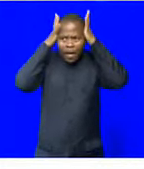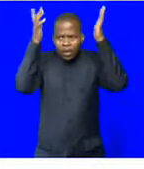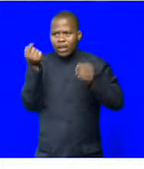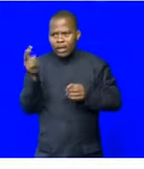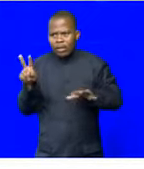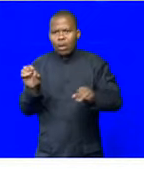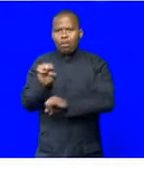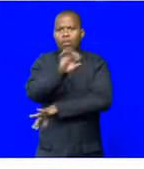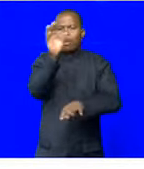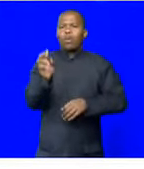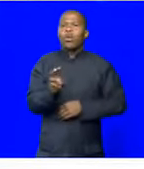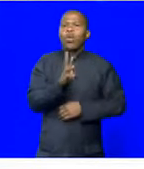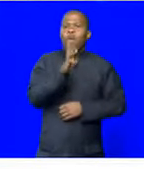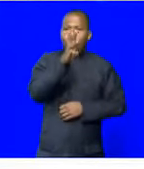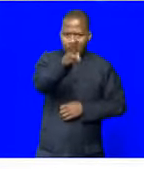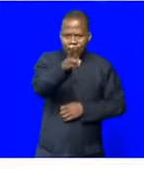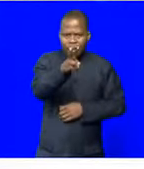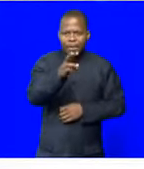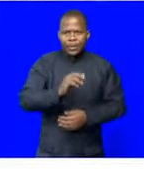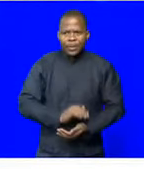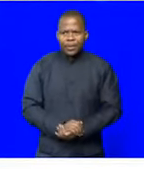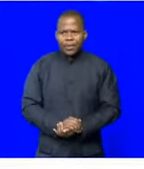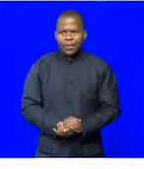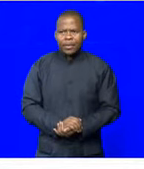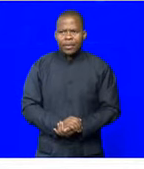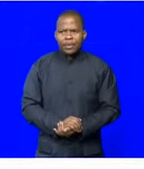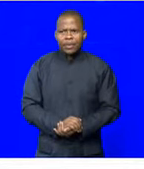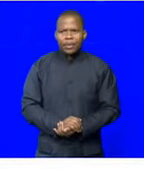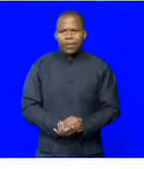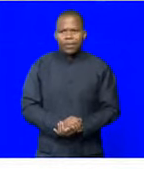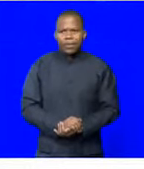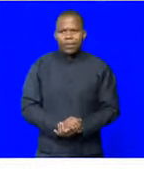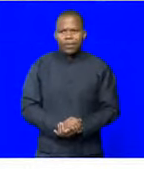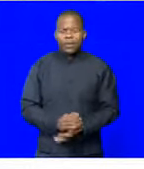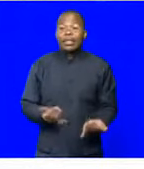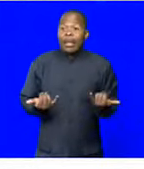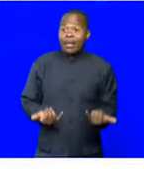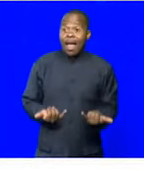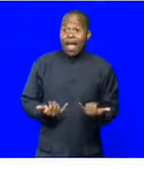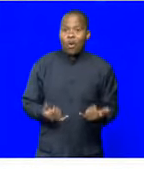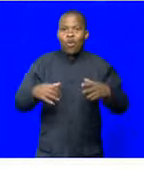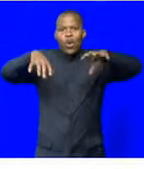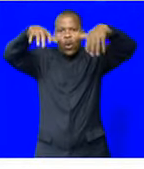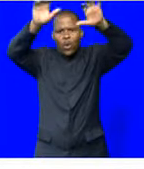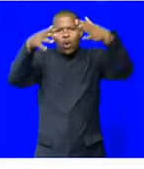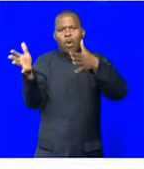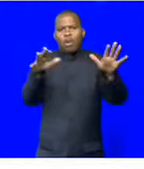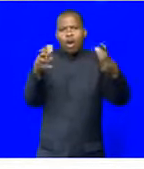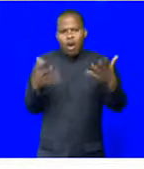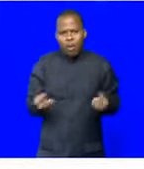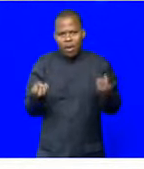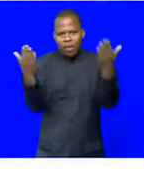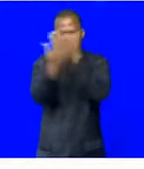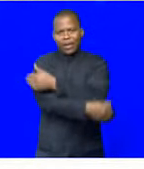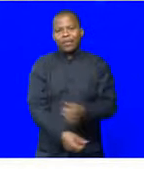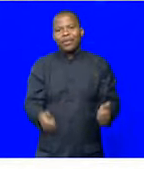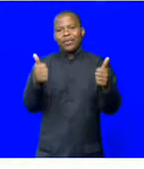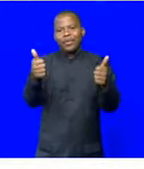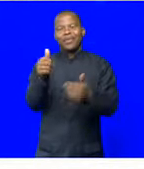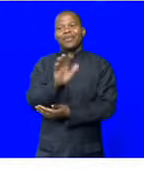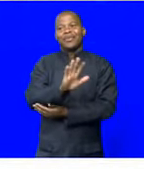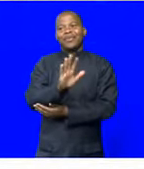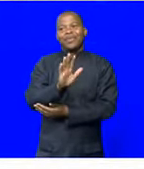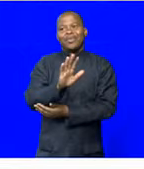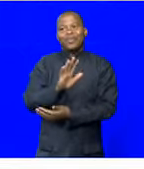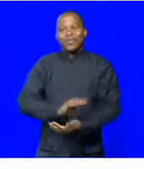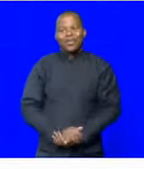ikhasi ke lihlelo lwasiyakudumisa nakuphela yona ke lowo mbiko lo tawube kusichazela ngalo ke lihambo lwengwenyama kwanyalo thine siyakhwesha ke sitakushiya nawo ke umbiko simo selitulu busuku